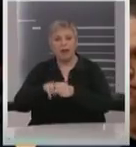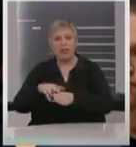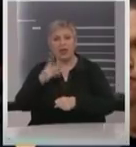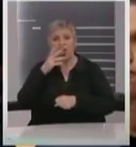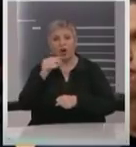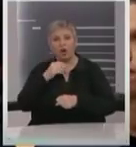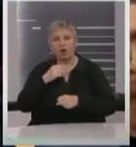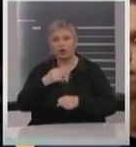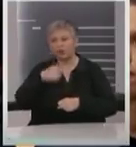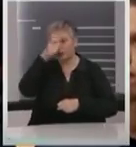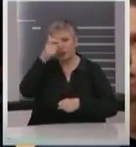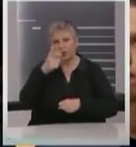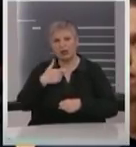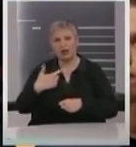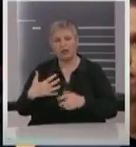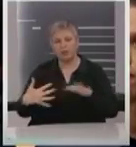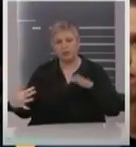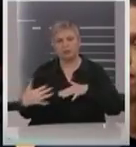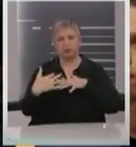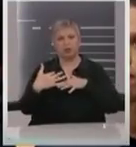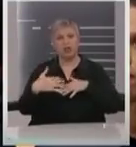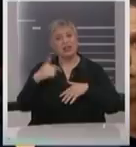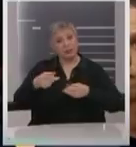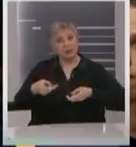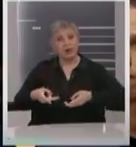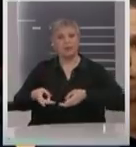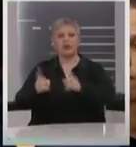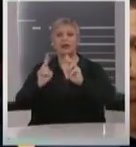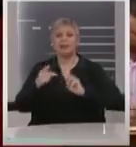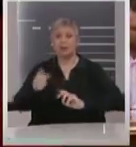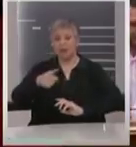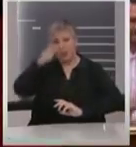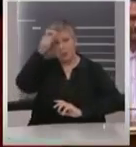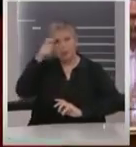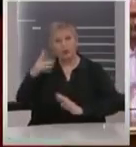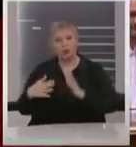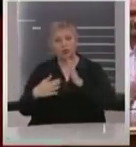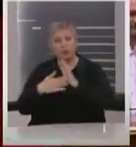τον Ερντογάν να καταθέσει στον τάφο τους μια ημισέλινο. Ντροπή σας!